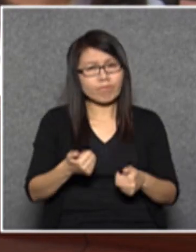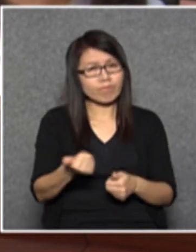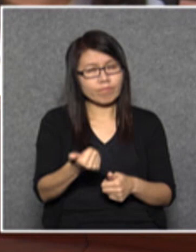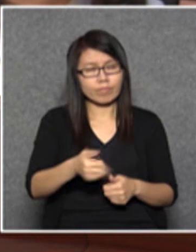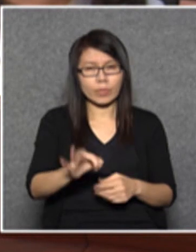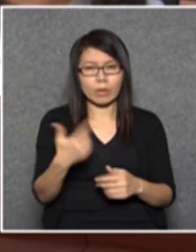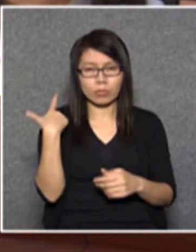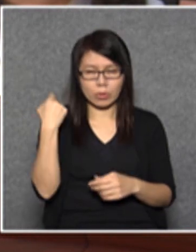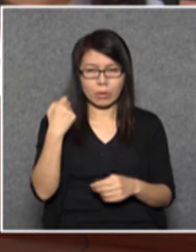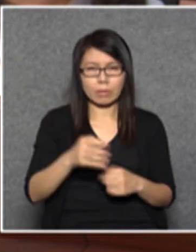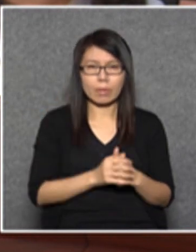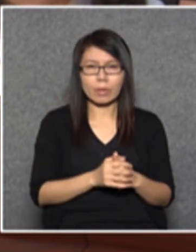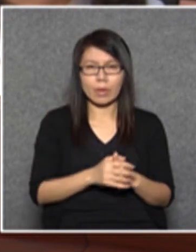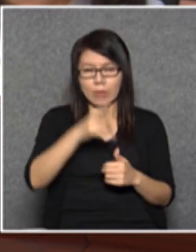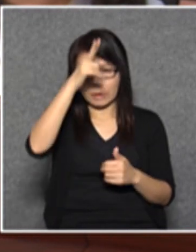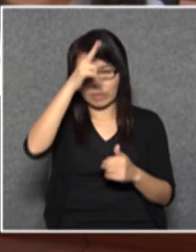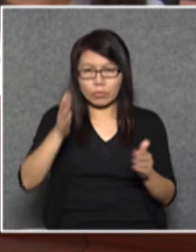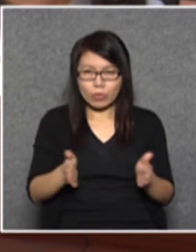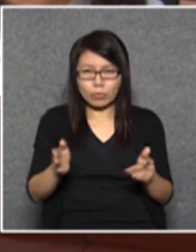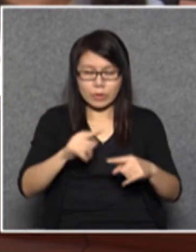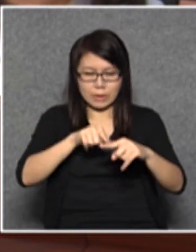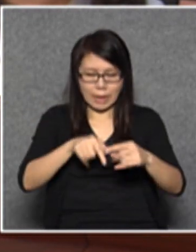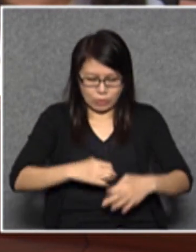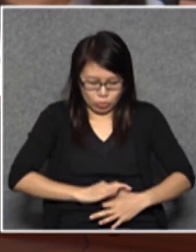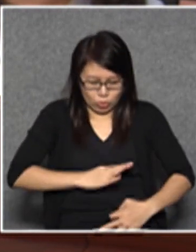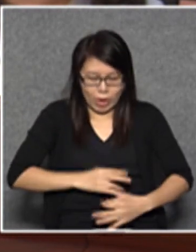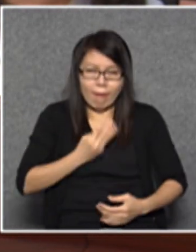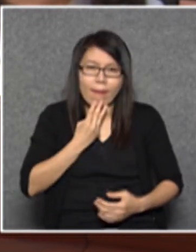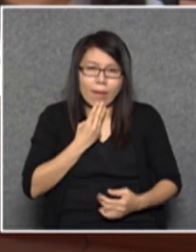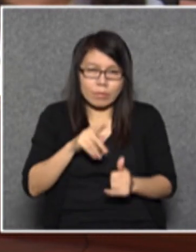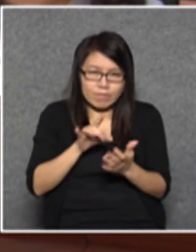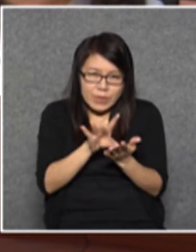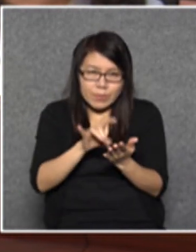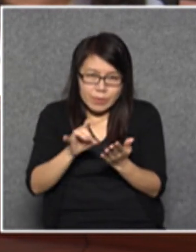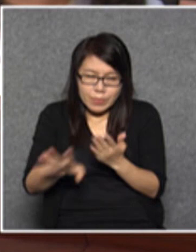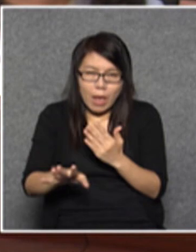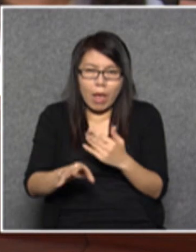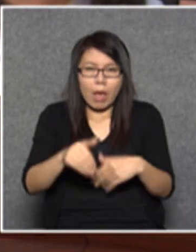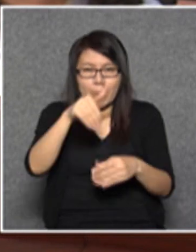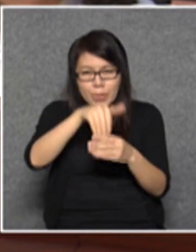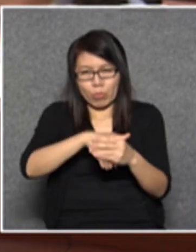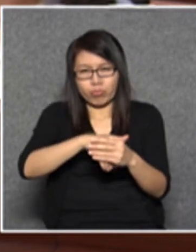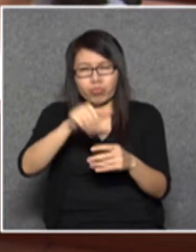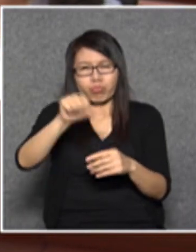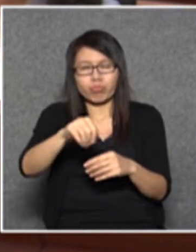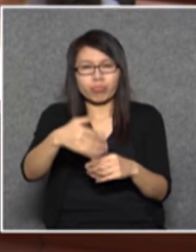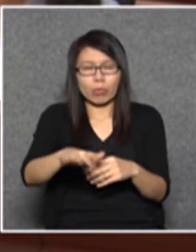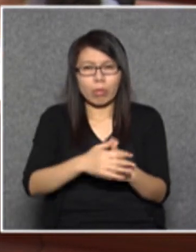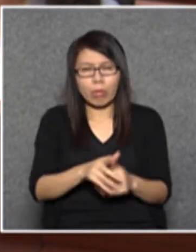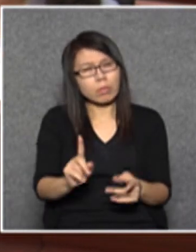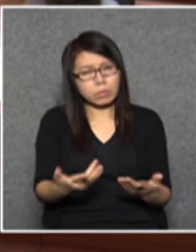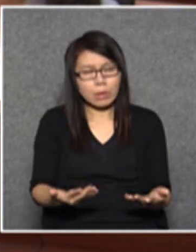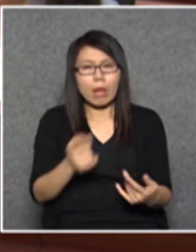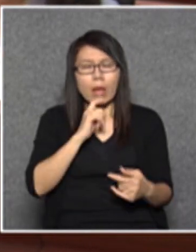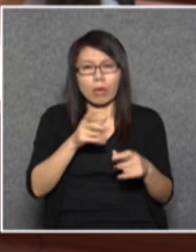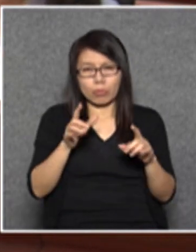期當局想推這個大腸癌的篩檢先導計劃就留了標，始終推動這種公私營協